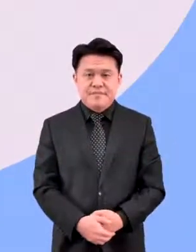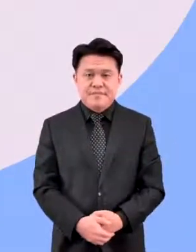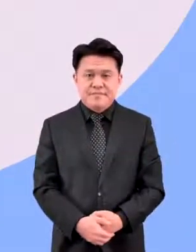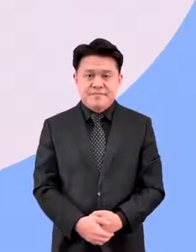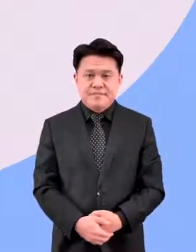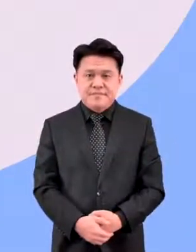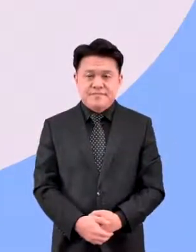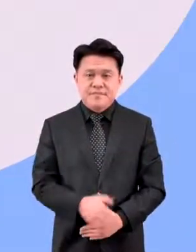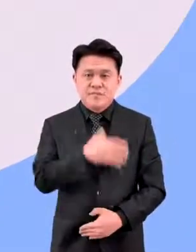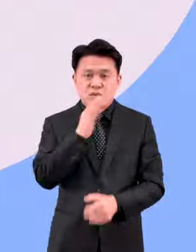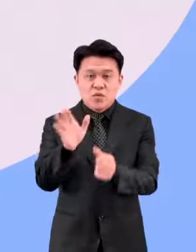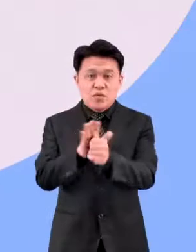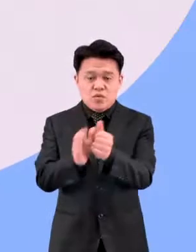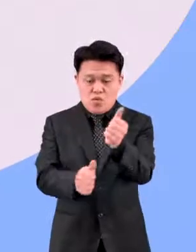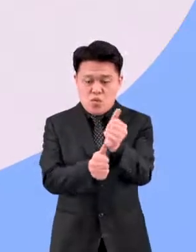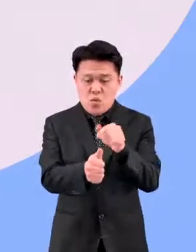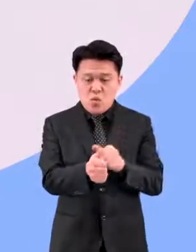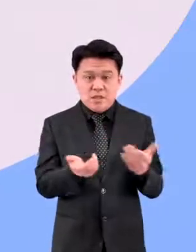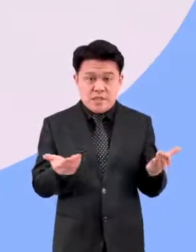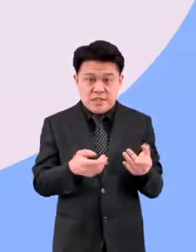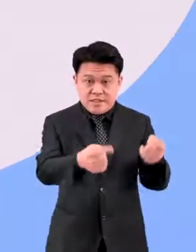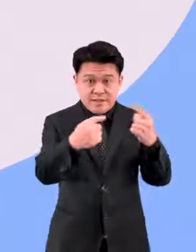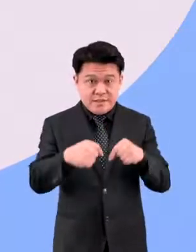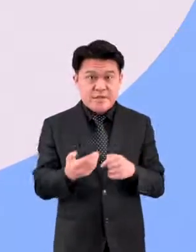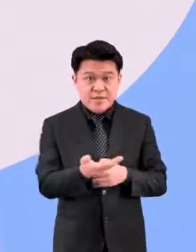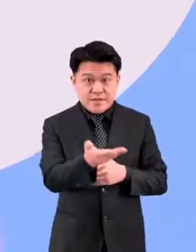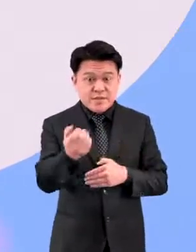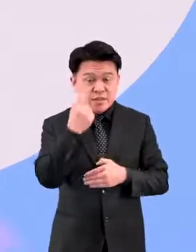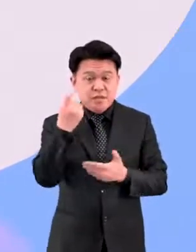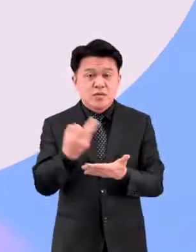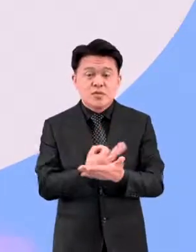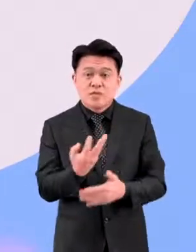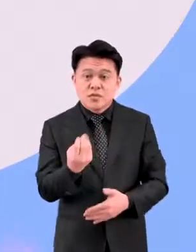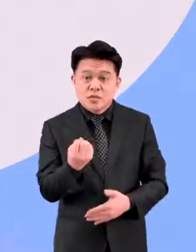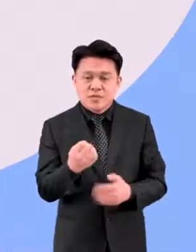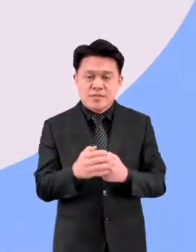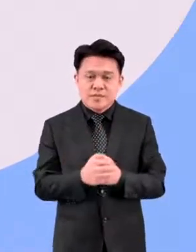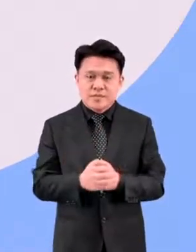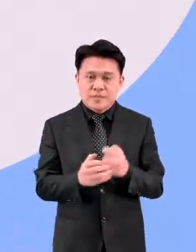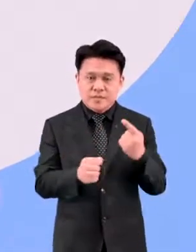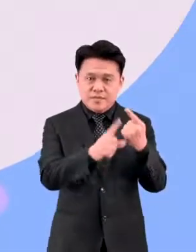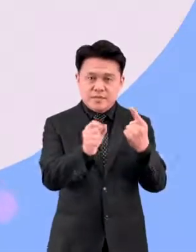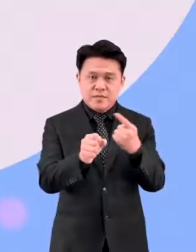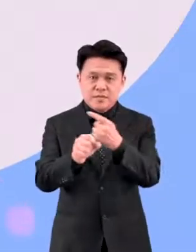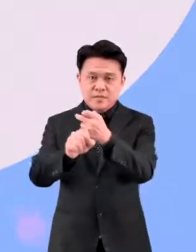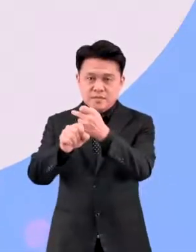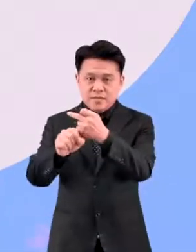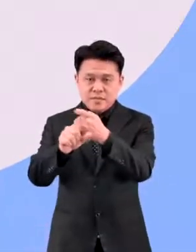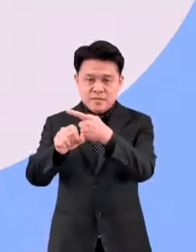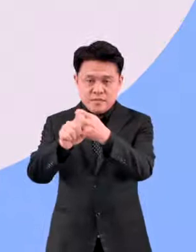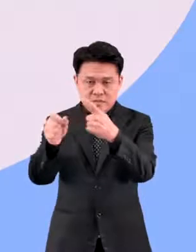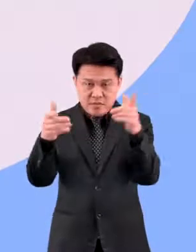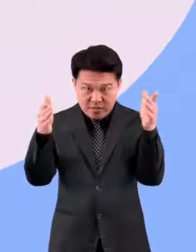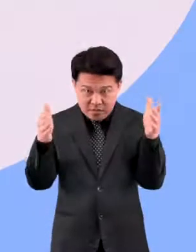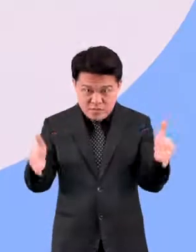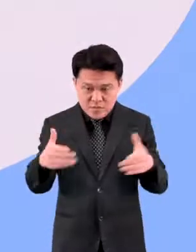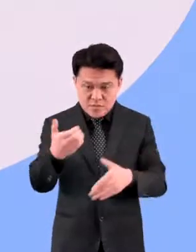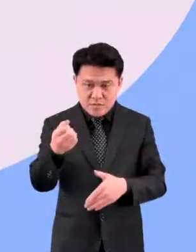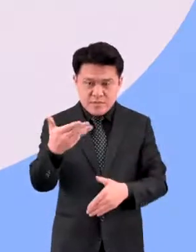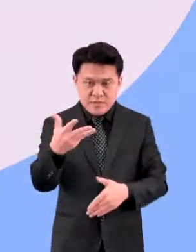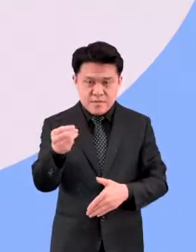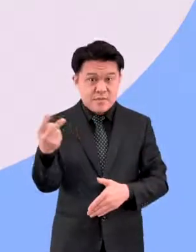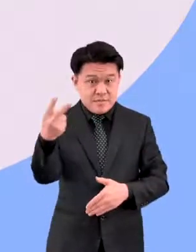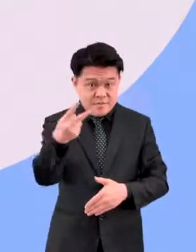30분을 일합니다. 요양보호사 보조 일자리 참여자의 한 달 월급은 1월부터